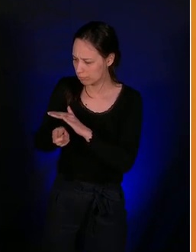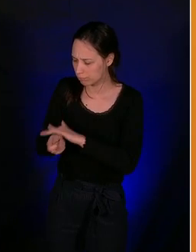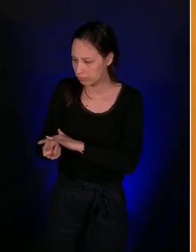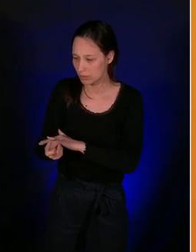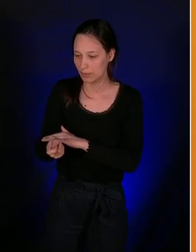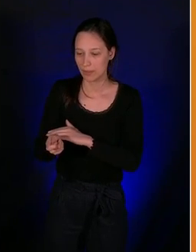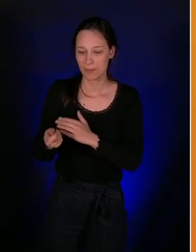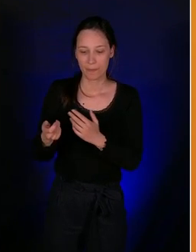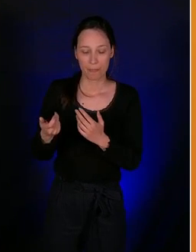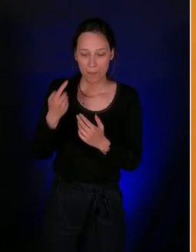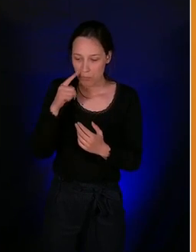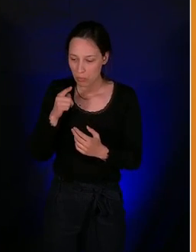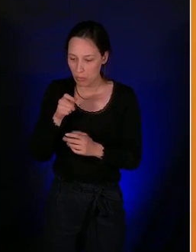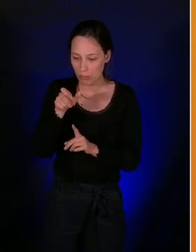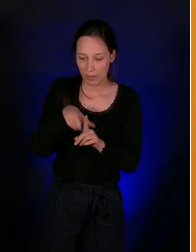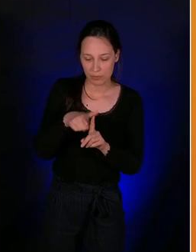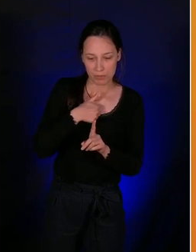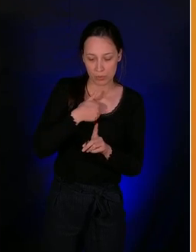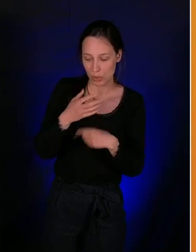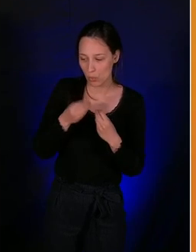que ce soit en particulier pour l'énergie.